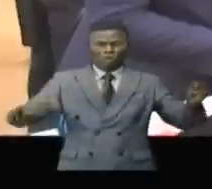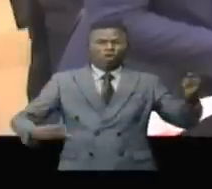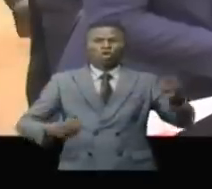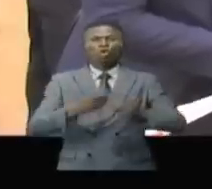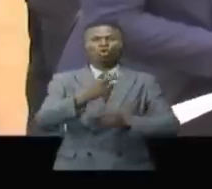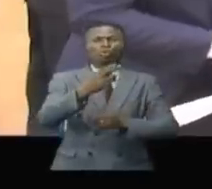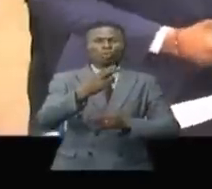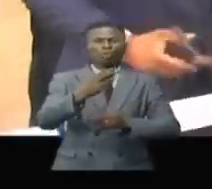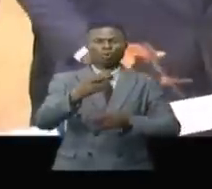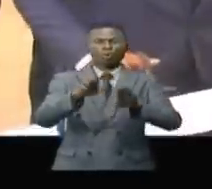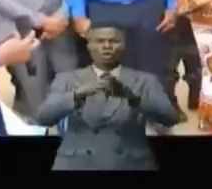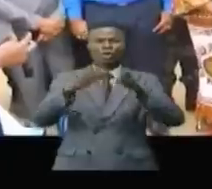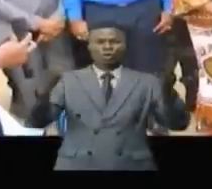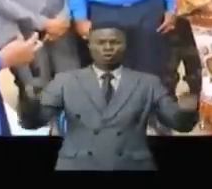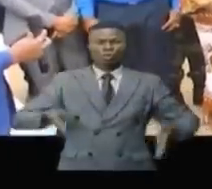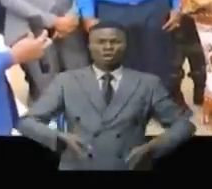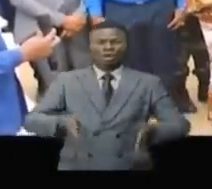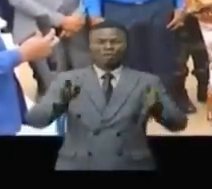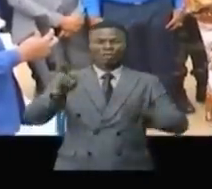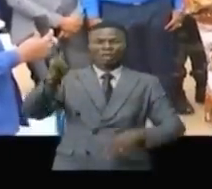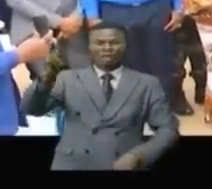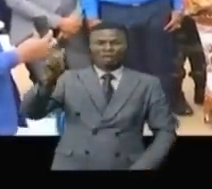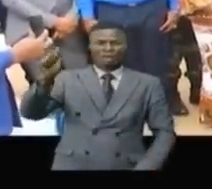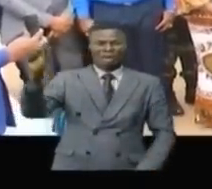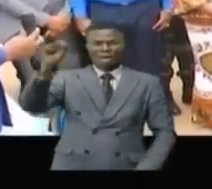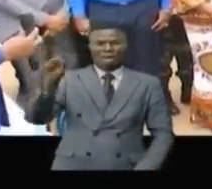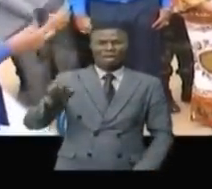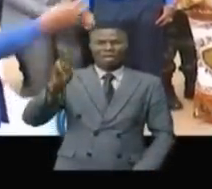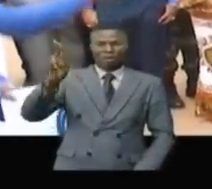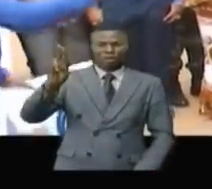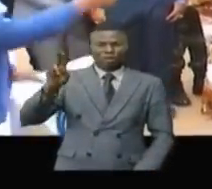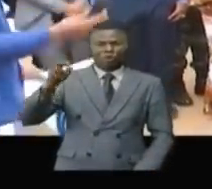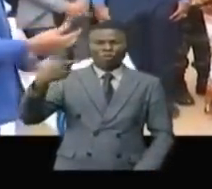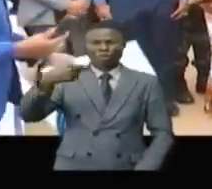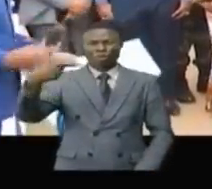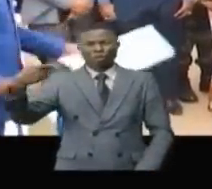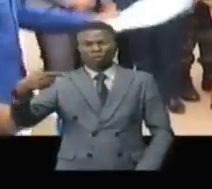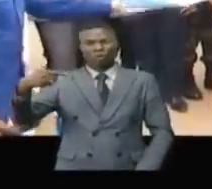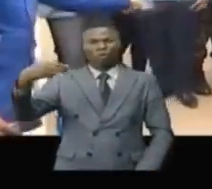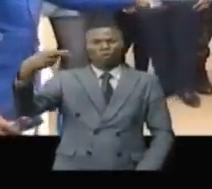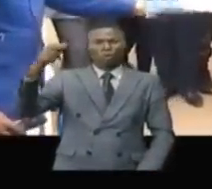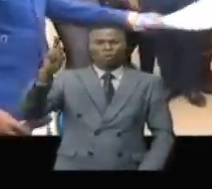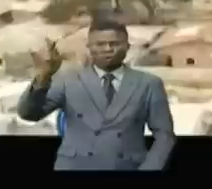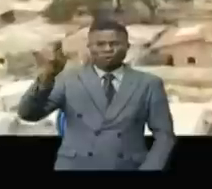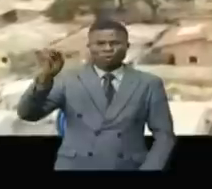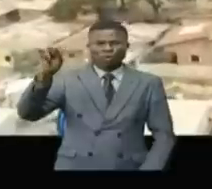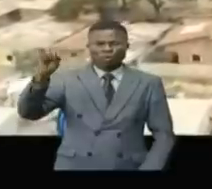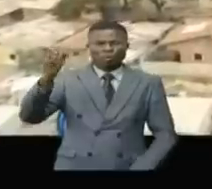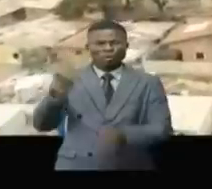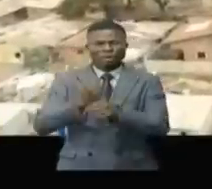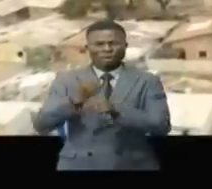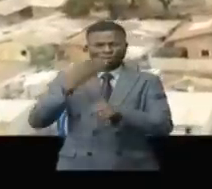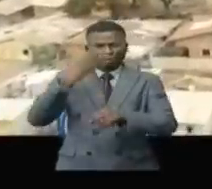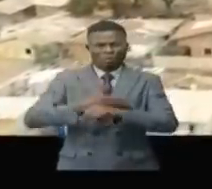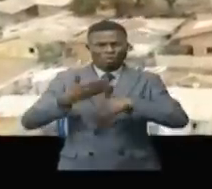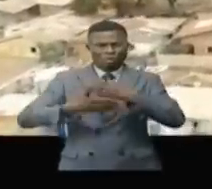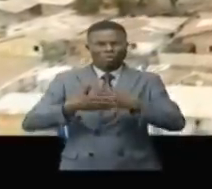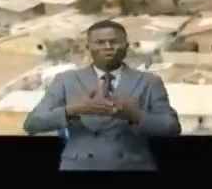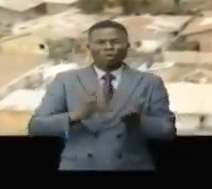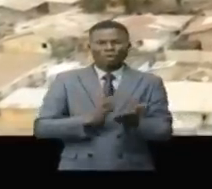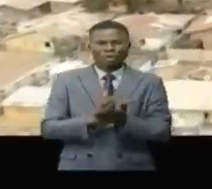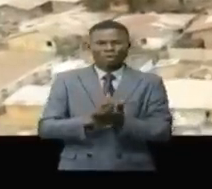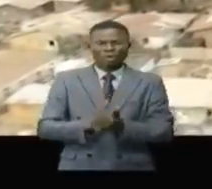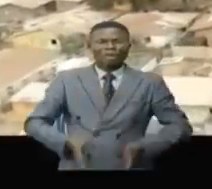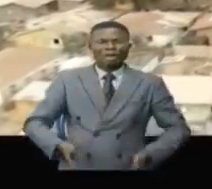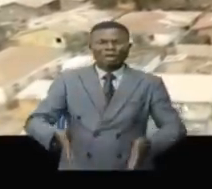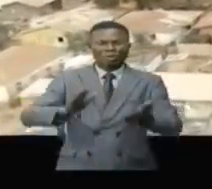officielle de l'avenue Kasukumbu, qui a subi pendant 8 mois sa cure de jouvence grâce à d'intenses travaux de modernisation. De sa